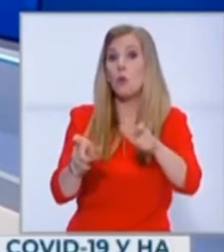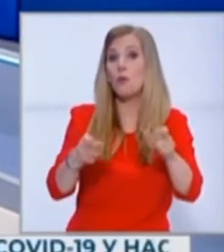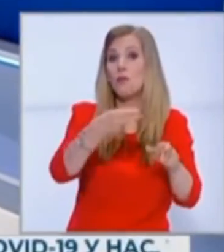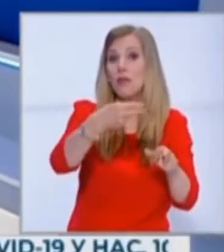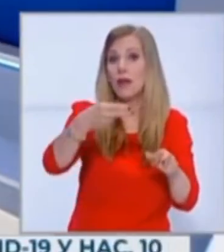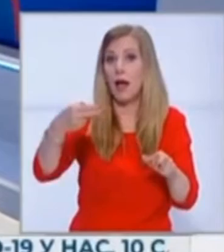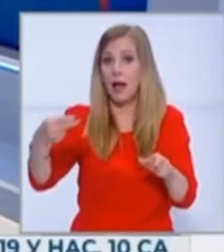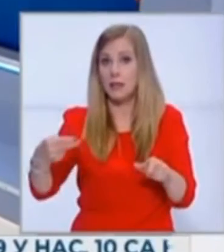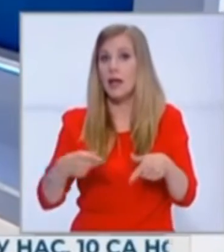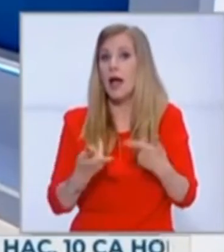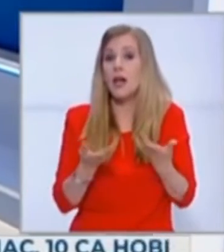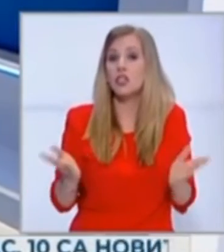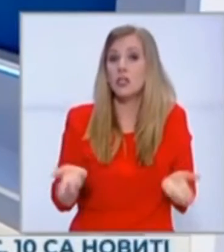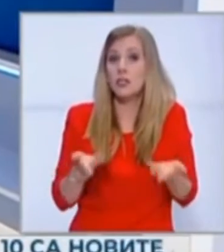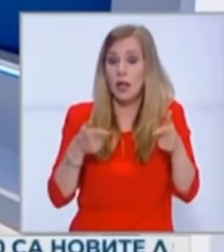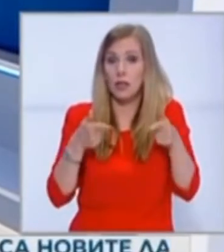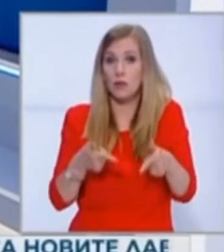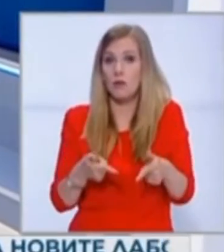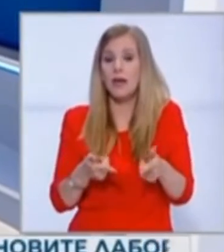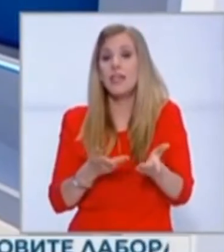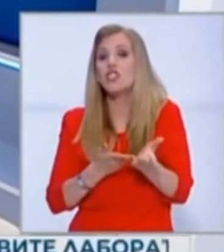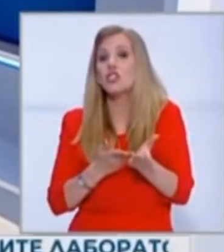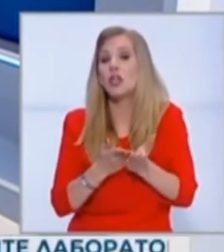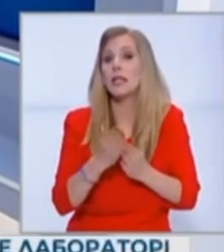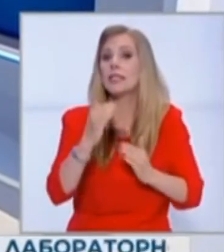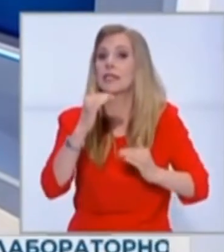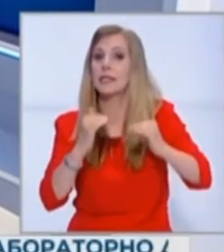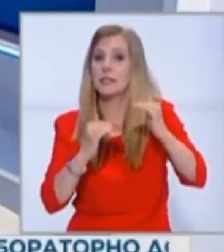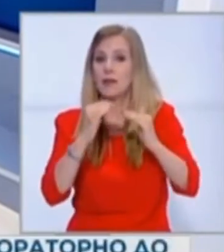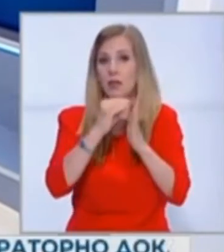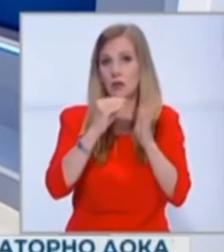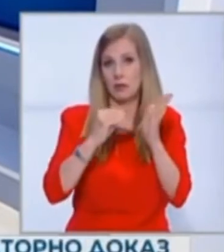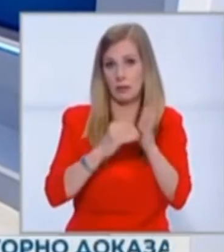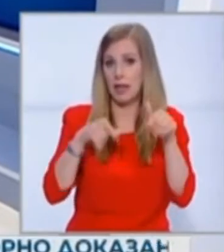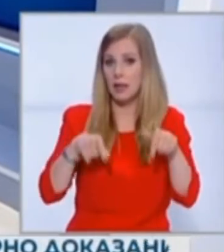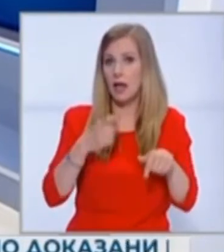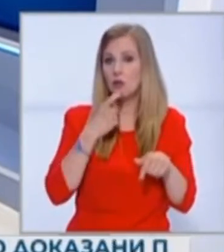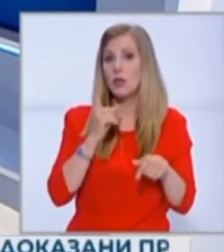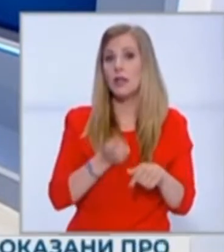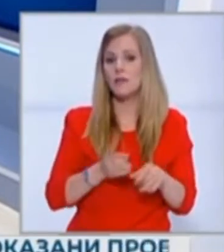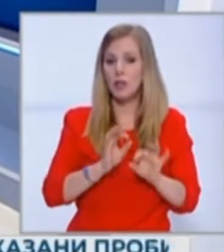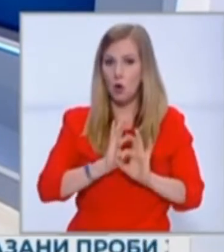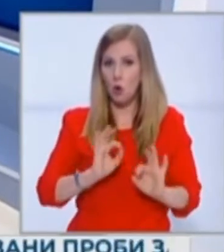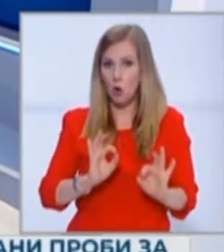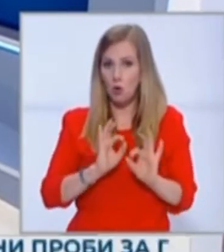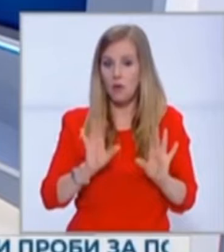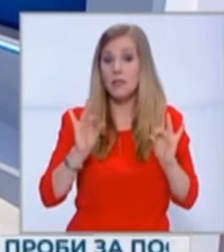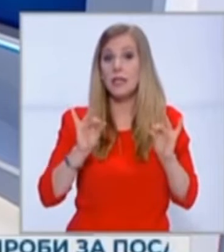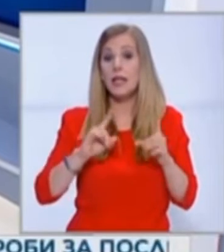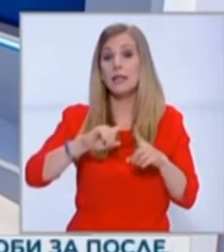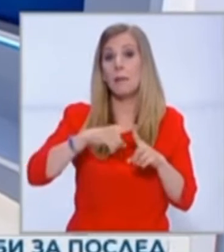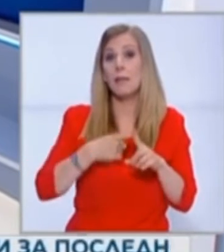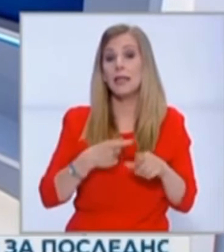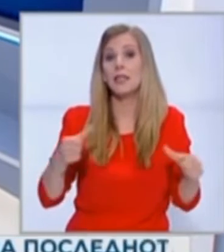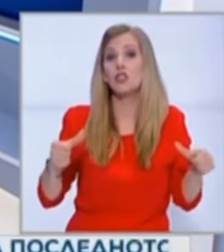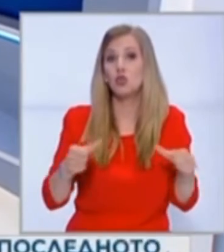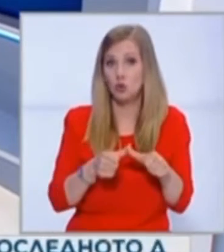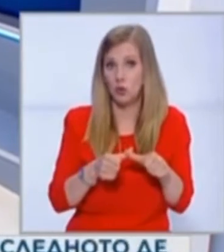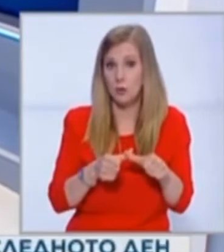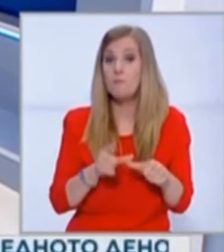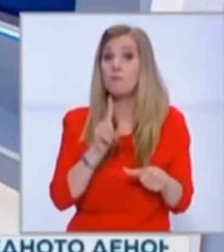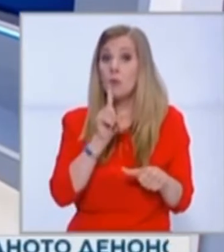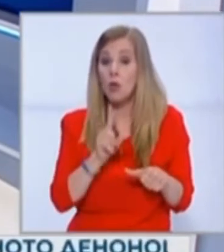стане чрез изравнителните сметки тази година. Те трябва да бъдат готови в средата на месец юли. Нова дата обаче има